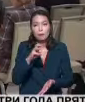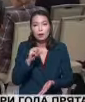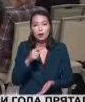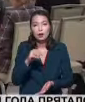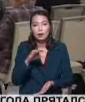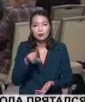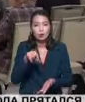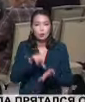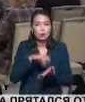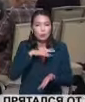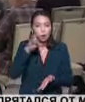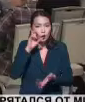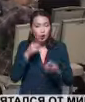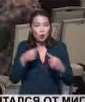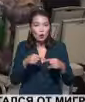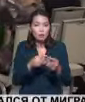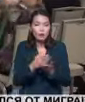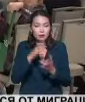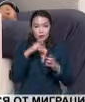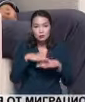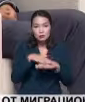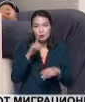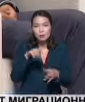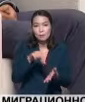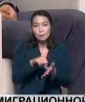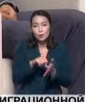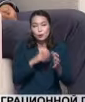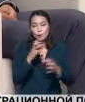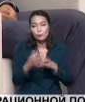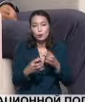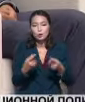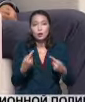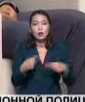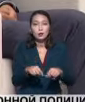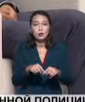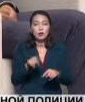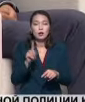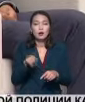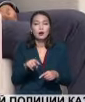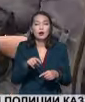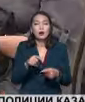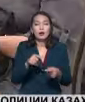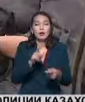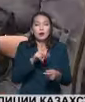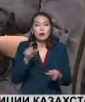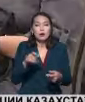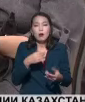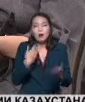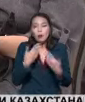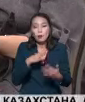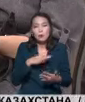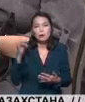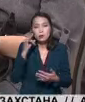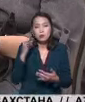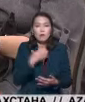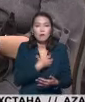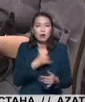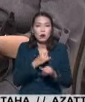участие государственные и общественные деятели страны, а также представители международных организаций. Спикеры обсудили историческую значимость развития